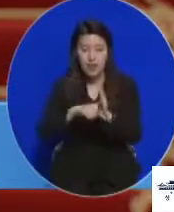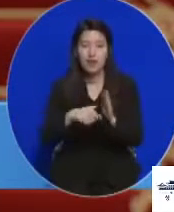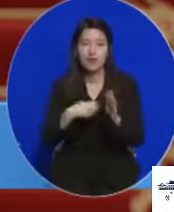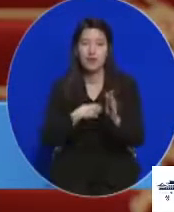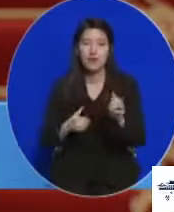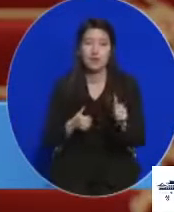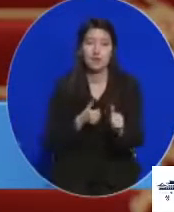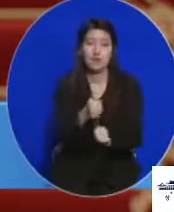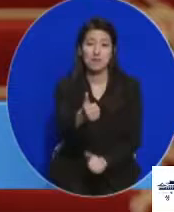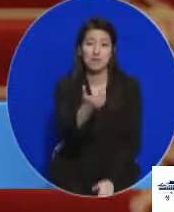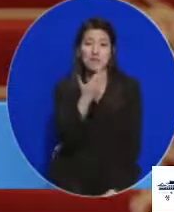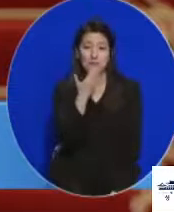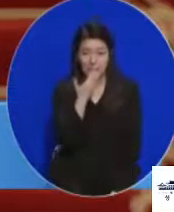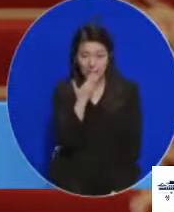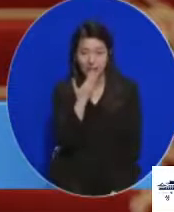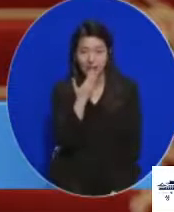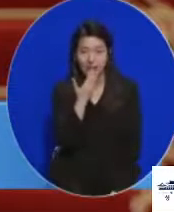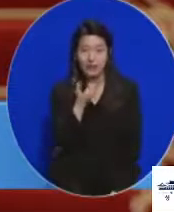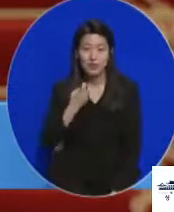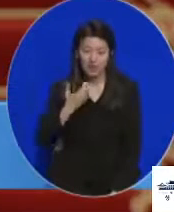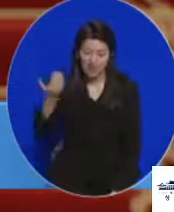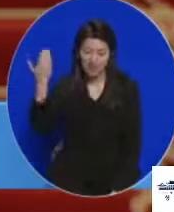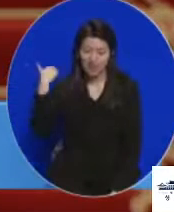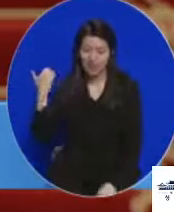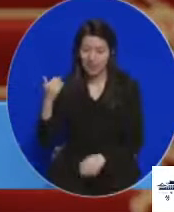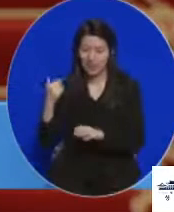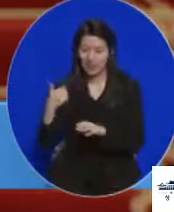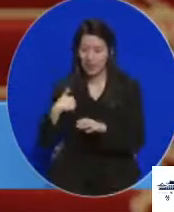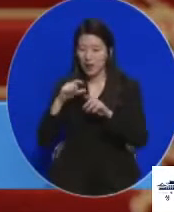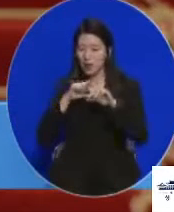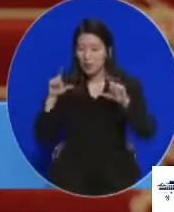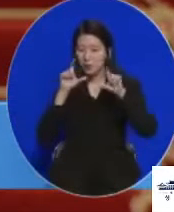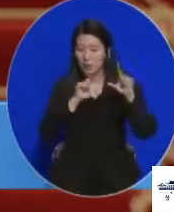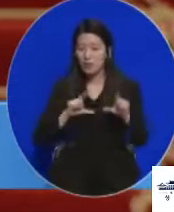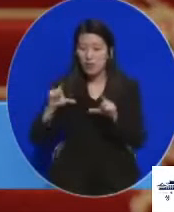일상으로 돌아가는 일도 그만큼 수월해집니다